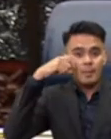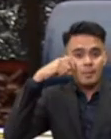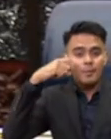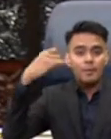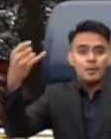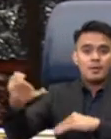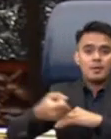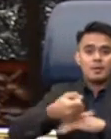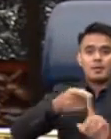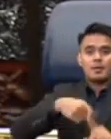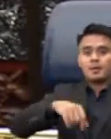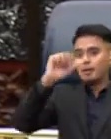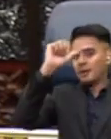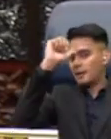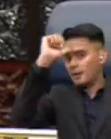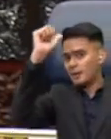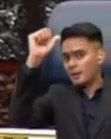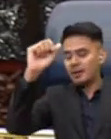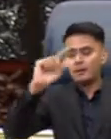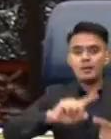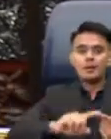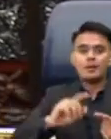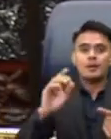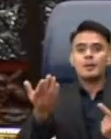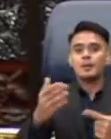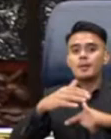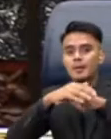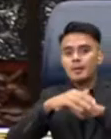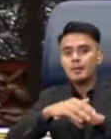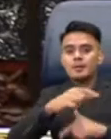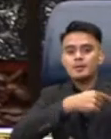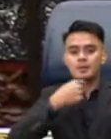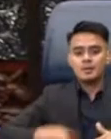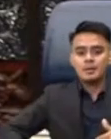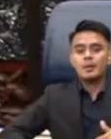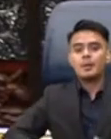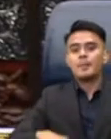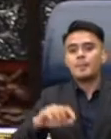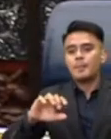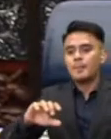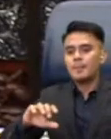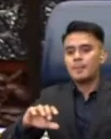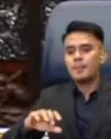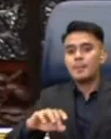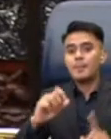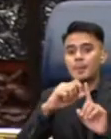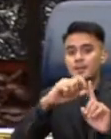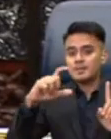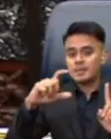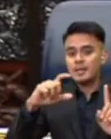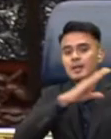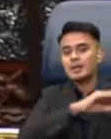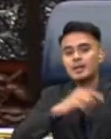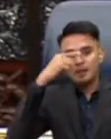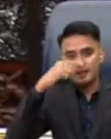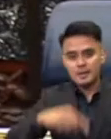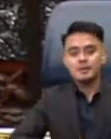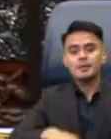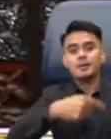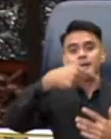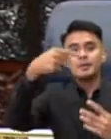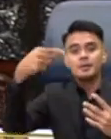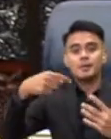daripada India Belanda China Pakistan dan Thailand antara jenis bawang segar yang